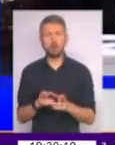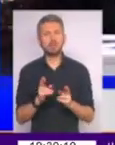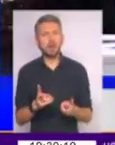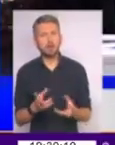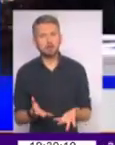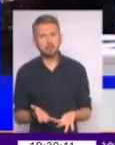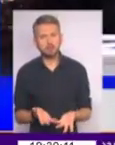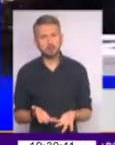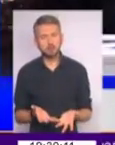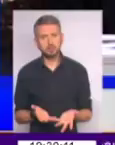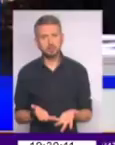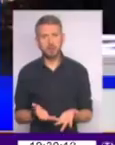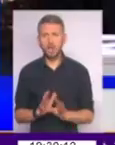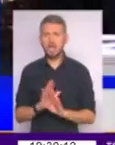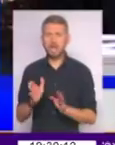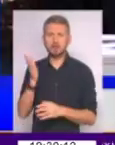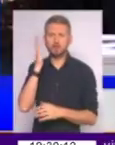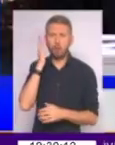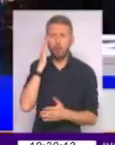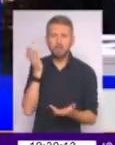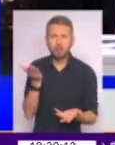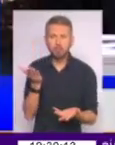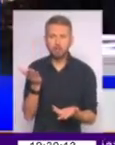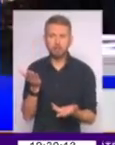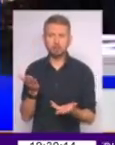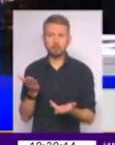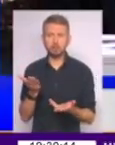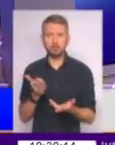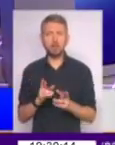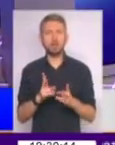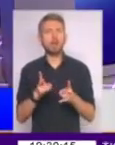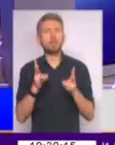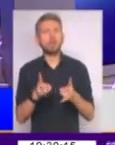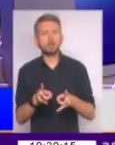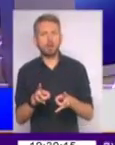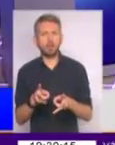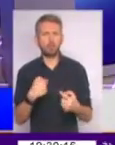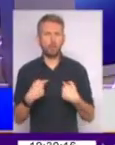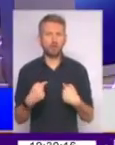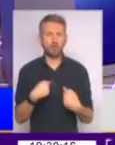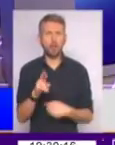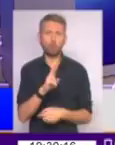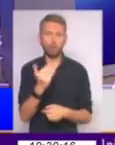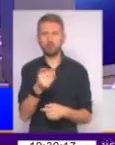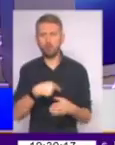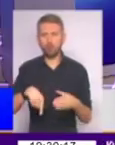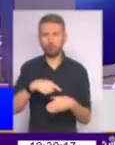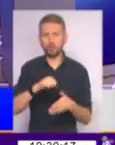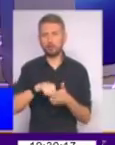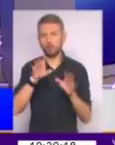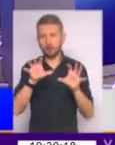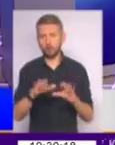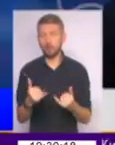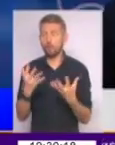тоді? Ні, спосіб перший... Як постраждав би Янукович і його оточення від цього закону? Сьогоднішній день Янукович